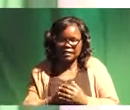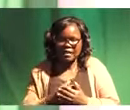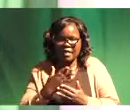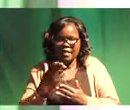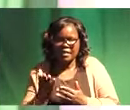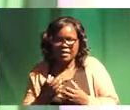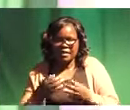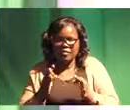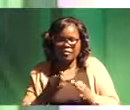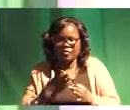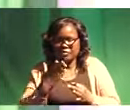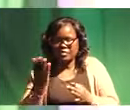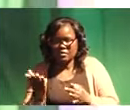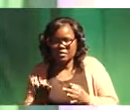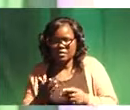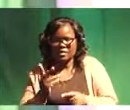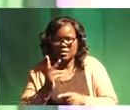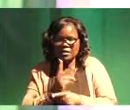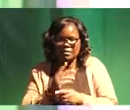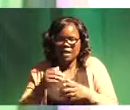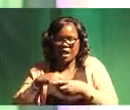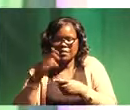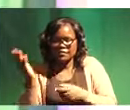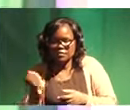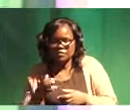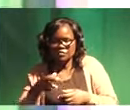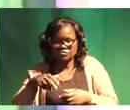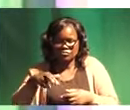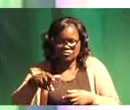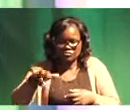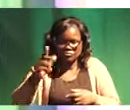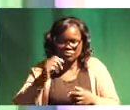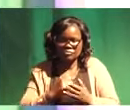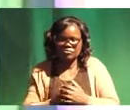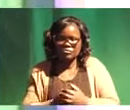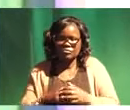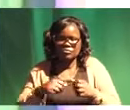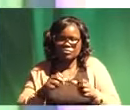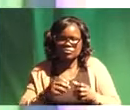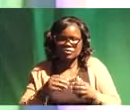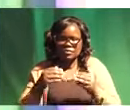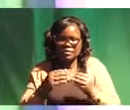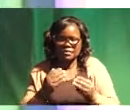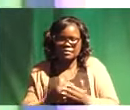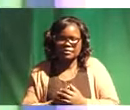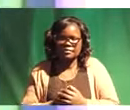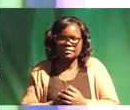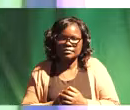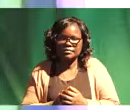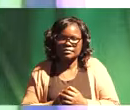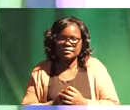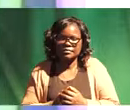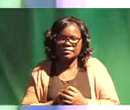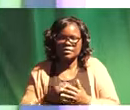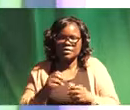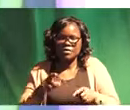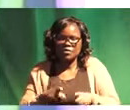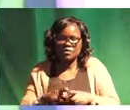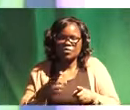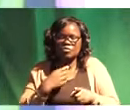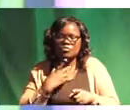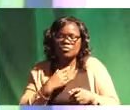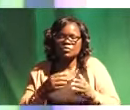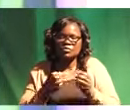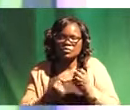kama unataka kwenda pale, weka gari nje. Utembee na mguu, ni uendelee na mkutano. Mimi vile vile nataka